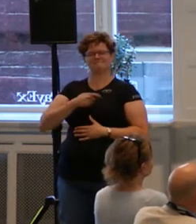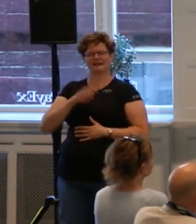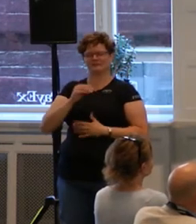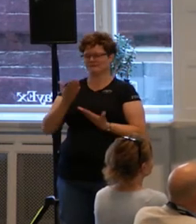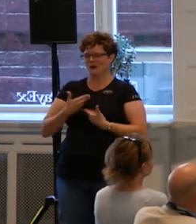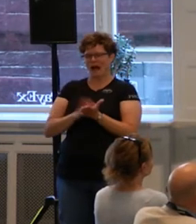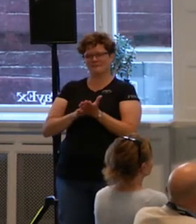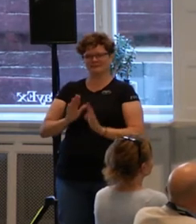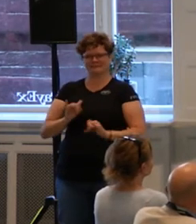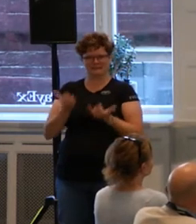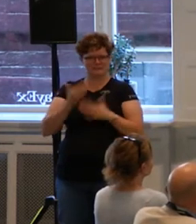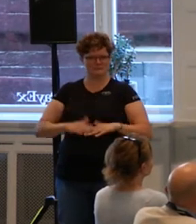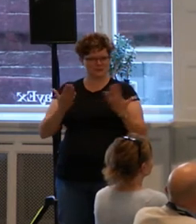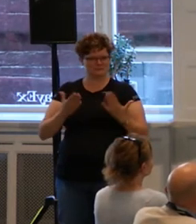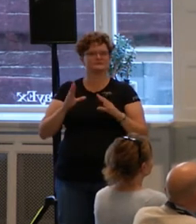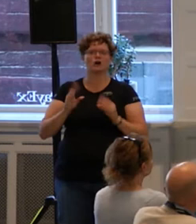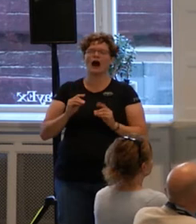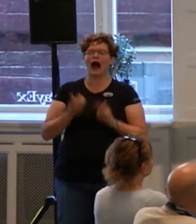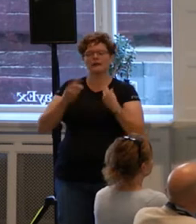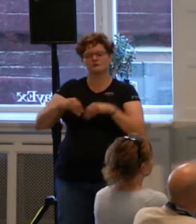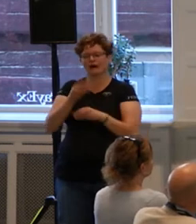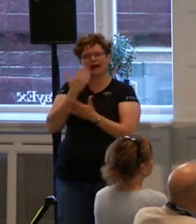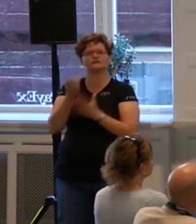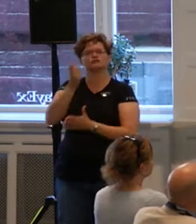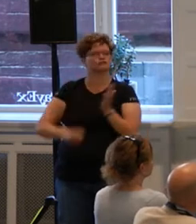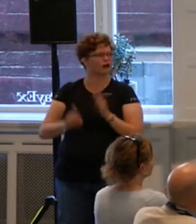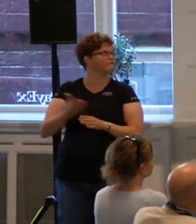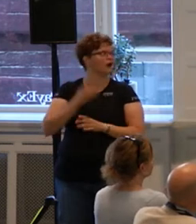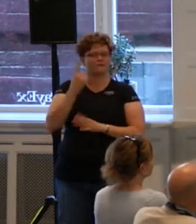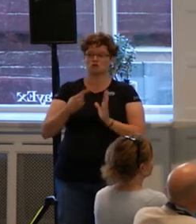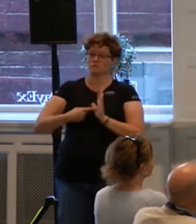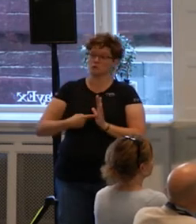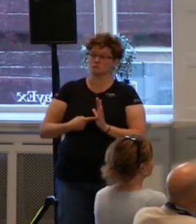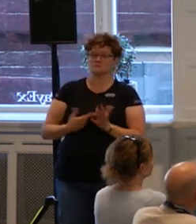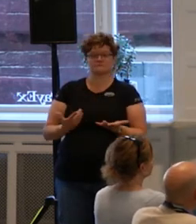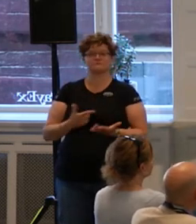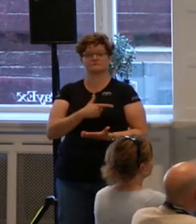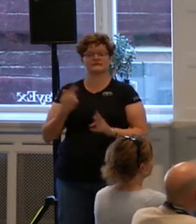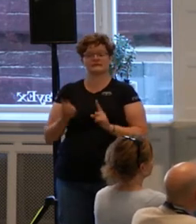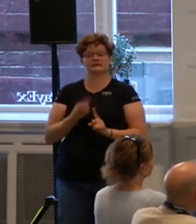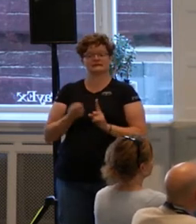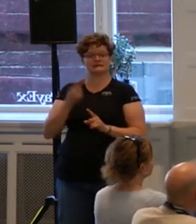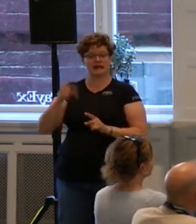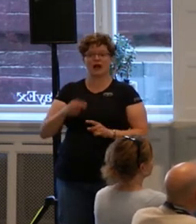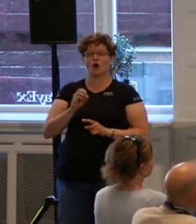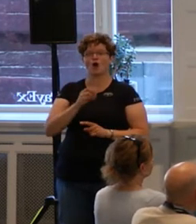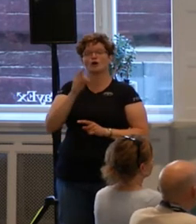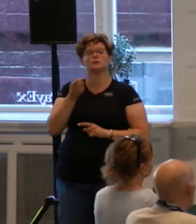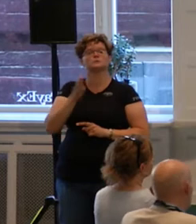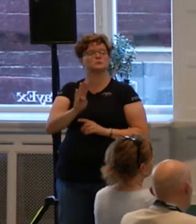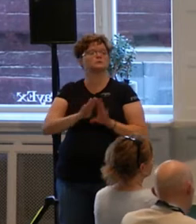Absolut, absolut. Alltså Almedalen kan inte börja utan den första punkten och vi inleder alltså Almedalen i